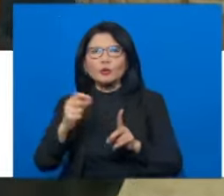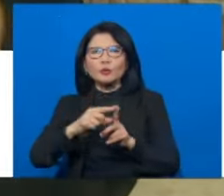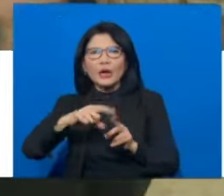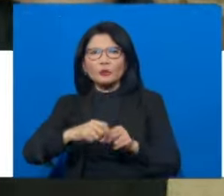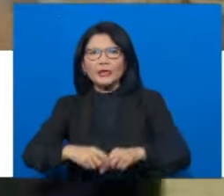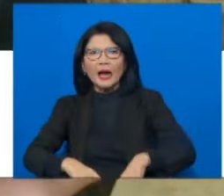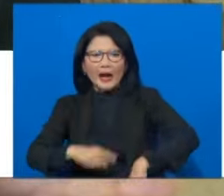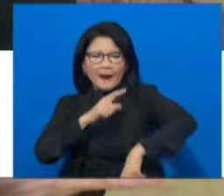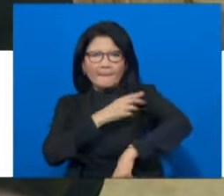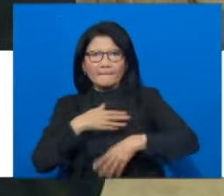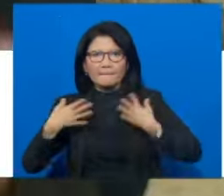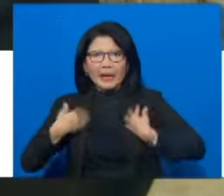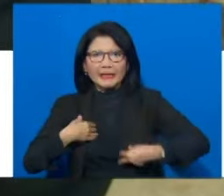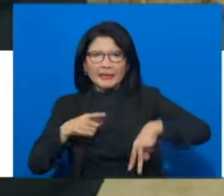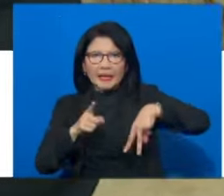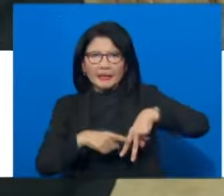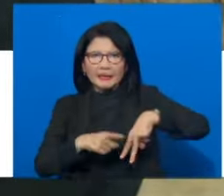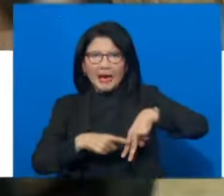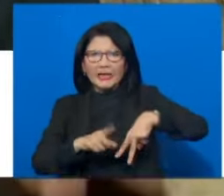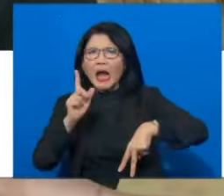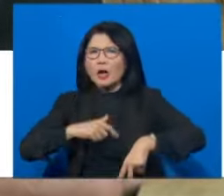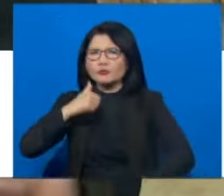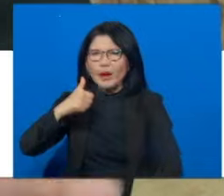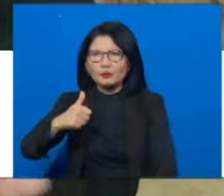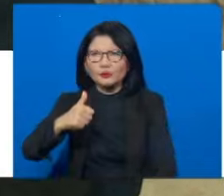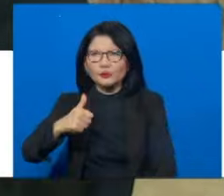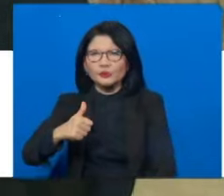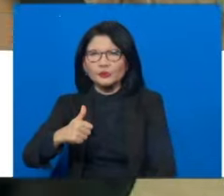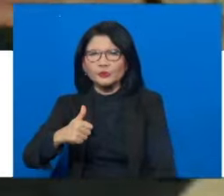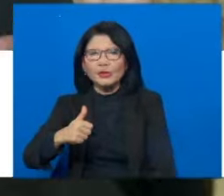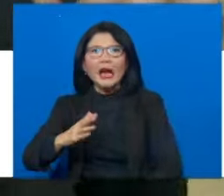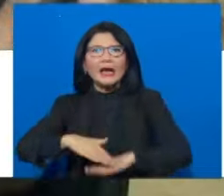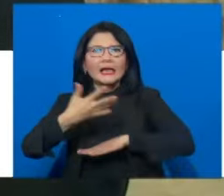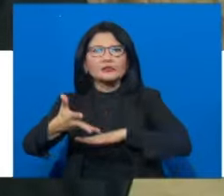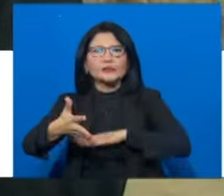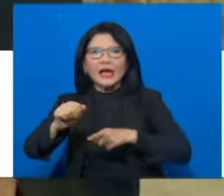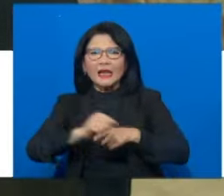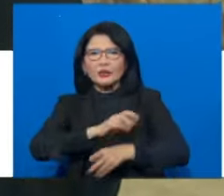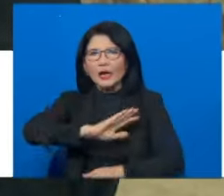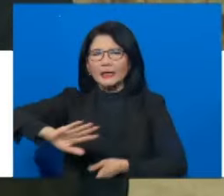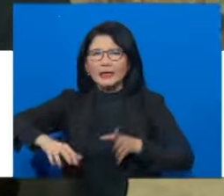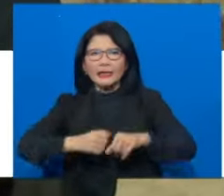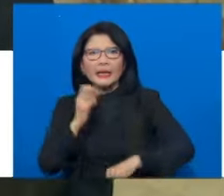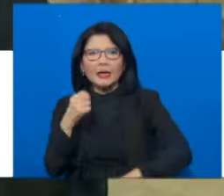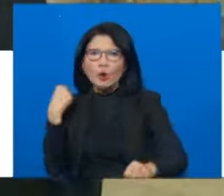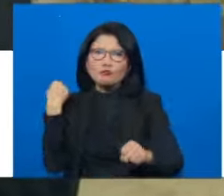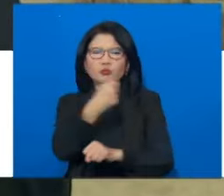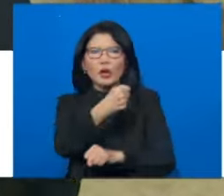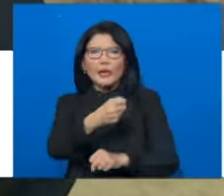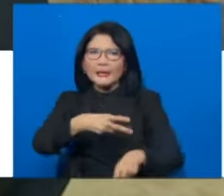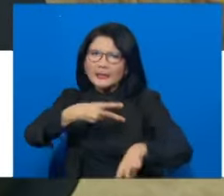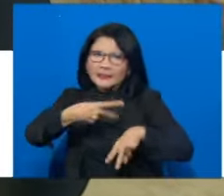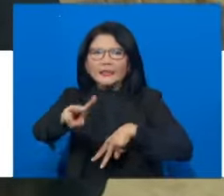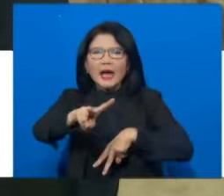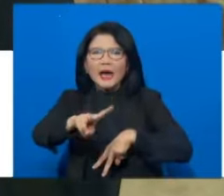ataupun badan harus benar terlebih dahulu sebelum nantinya kita akan lanjut berlatih gerakan-gerakan lainnya seperti pukulan tendangan